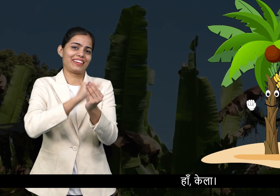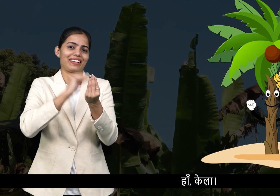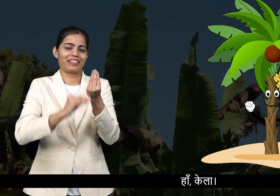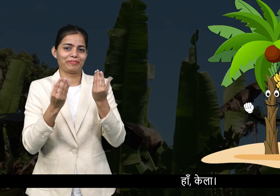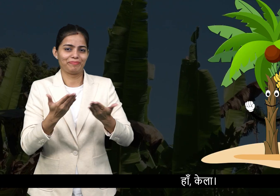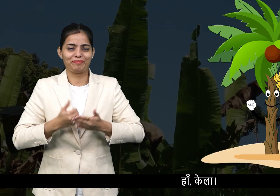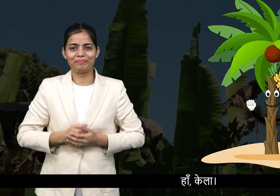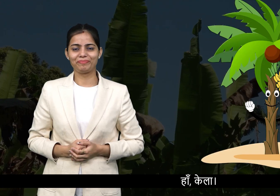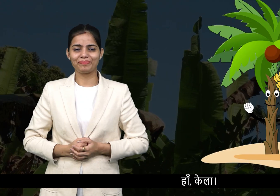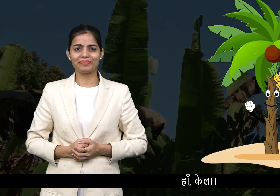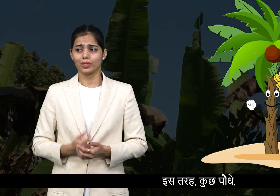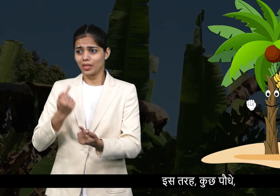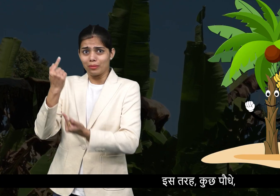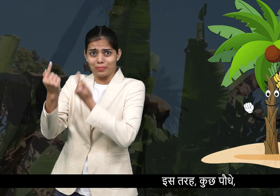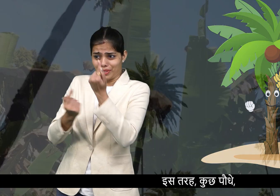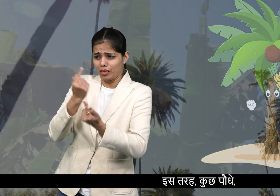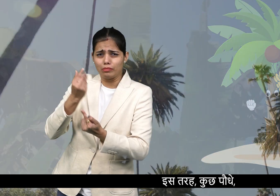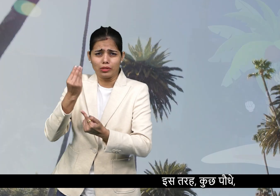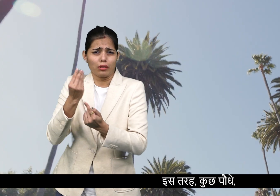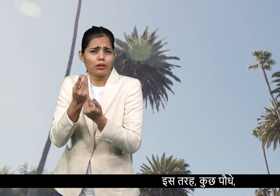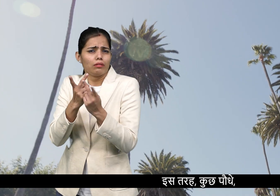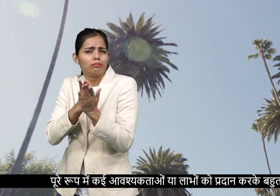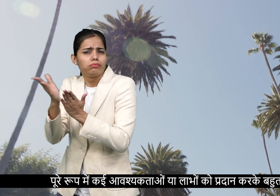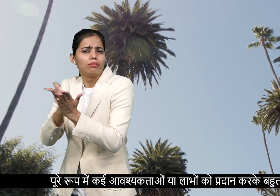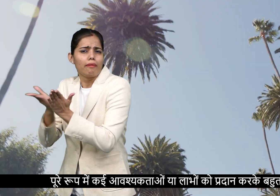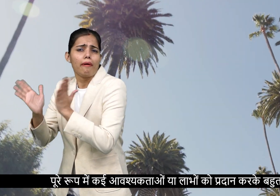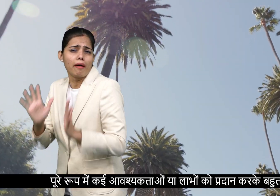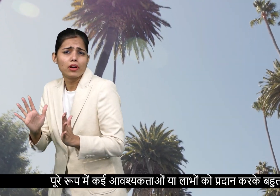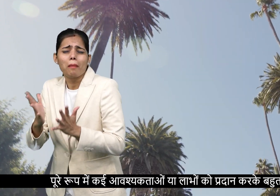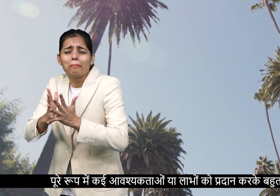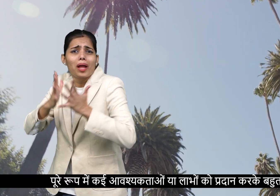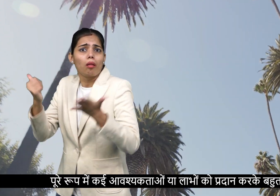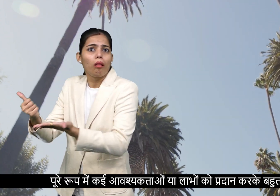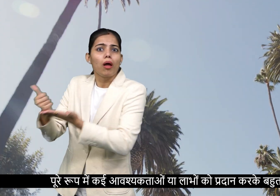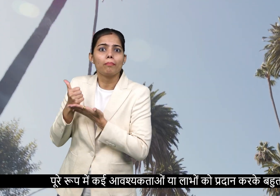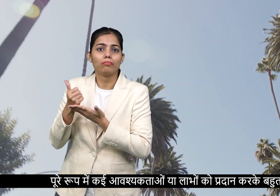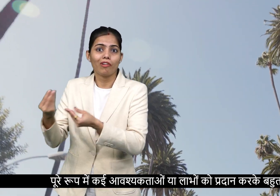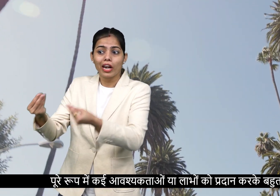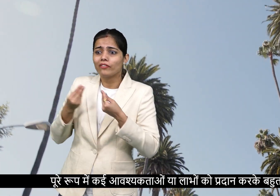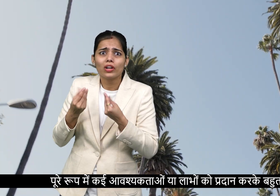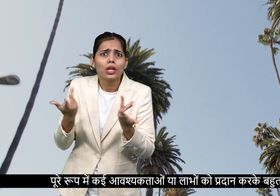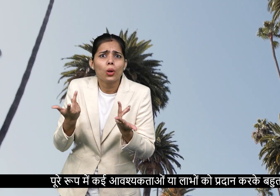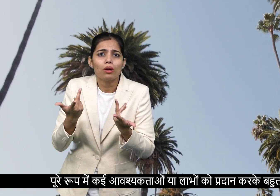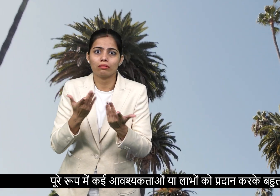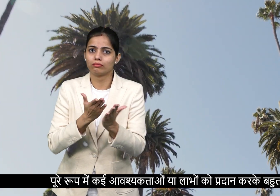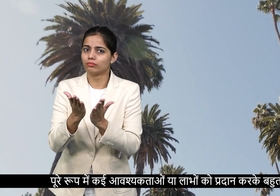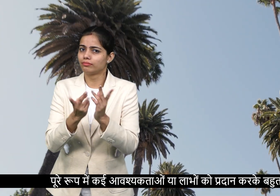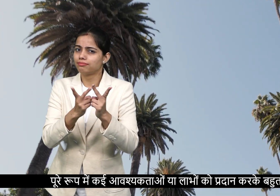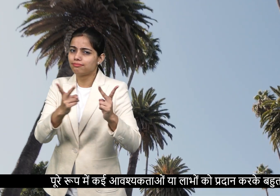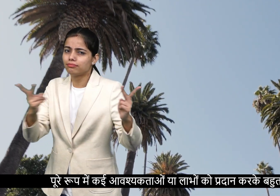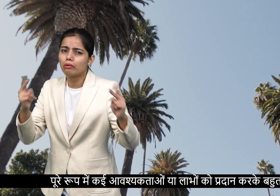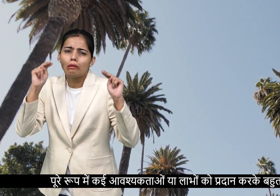हाँ, केला। इस तरह कुछ पौधे पूरे रूप में कई आवश्यकताओं या लाभों को प्रदान